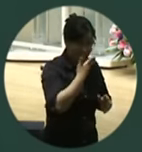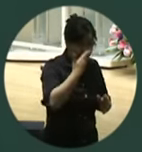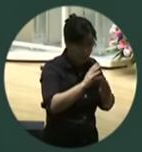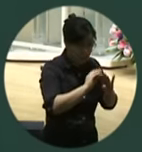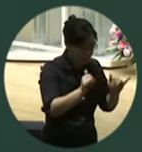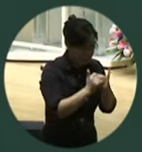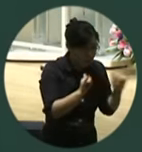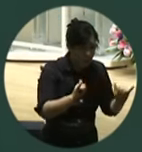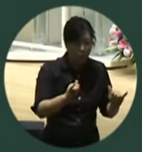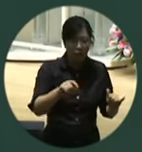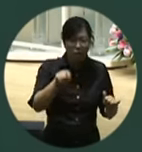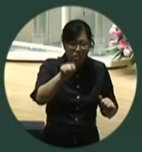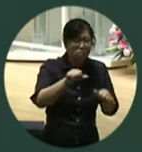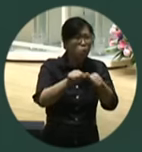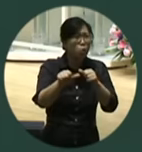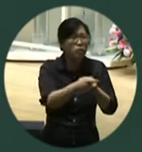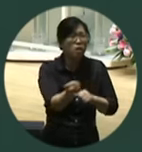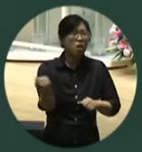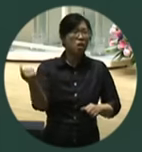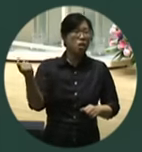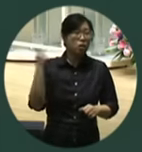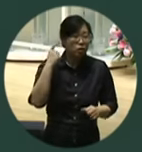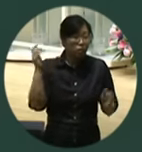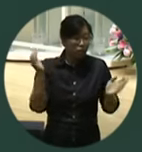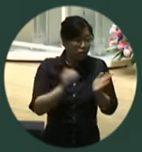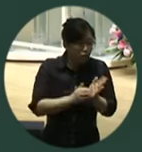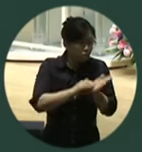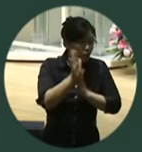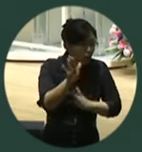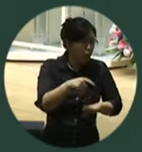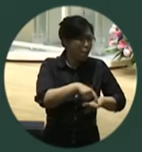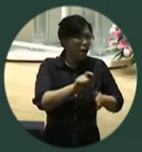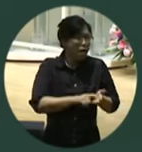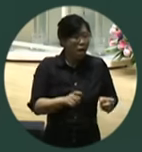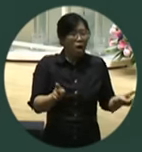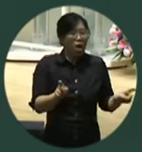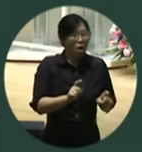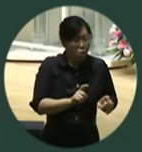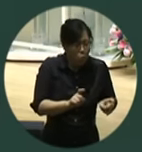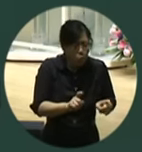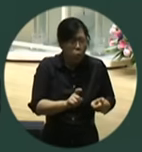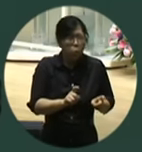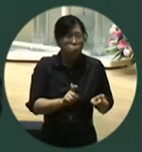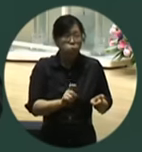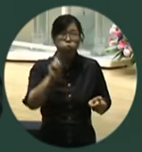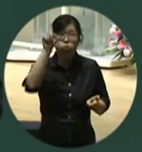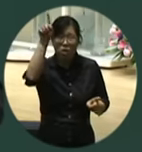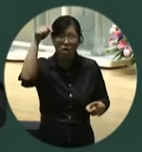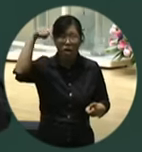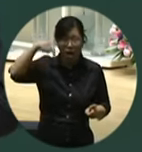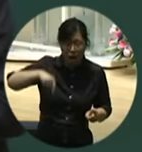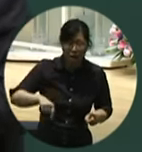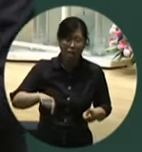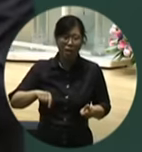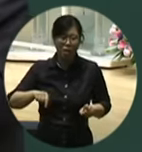하나 사람이 정신을 잃었나니 너희의 하나님 여호와는 위로는 하늘에서도 아래로는